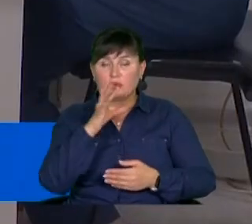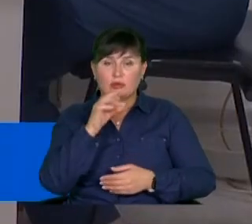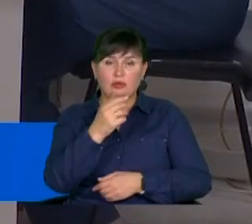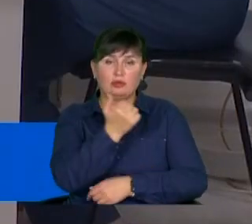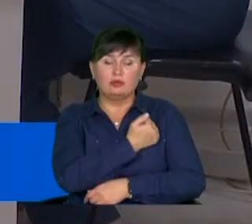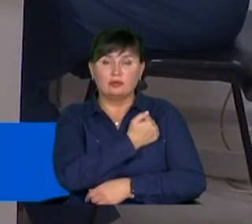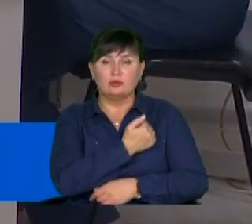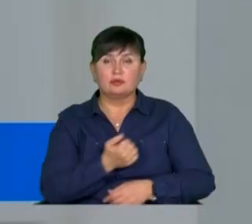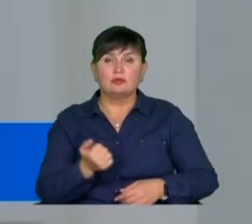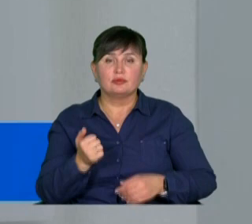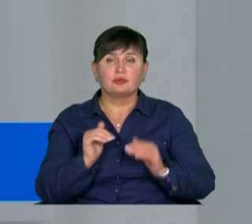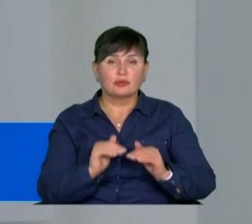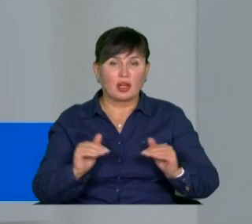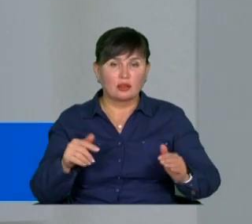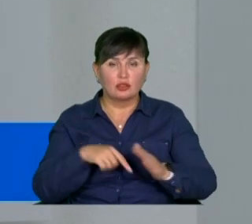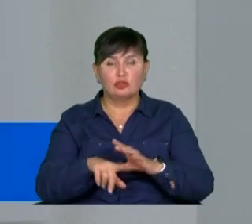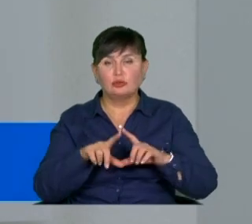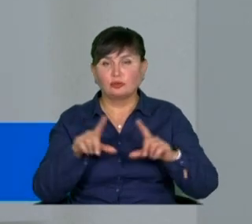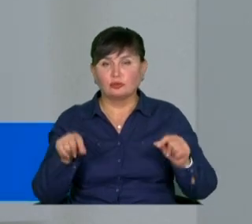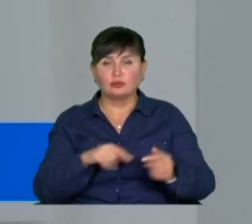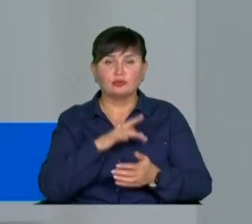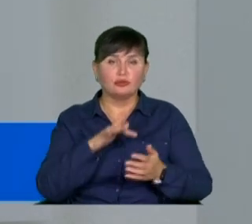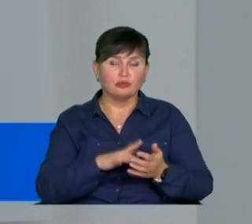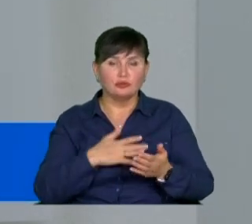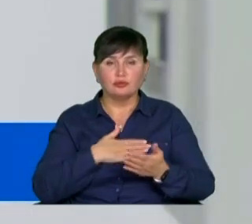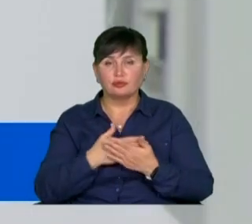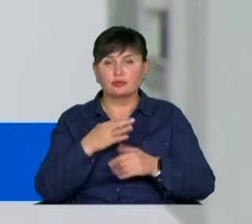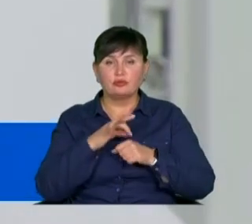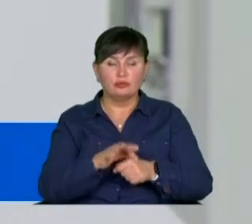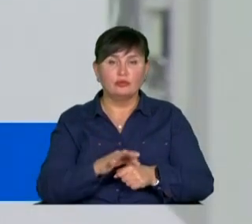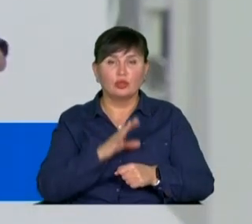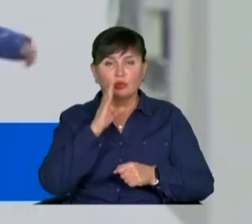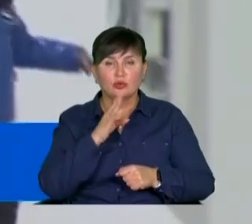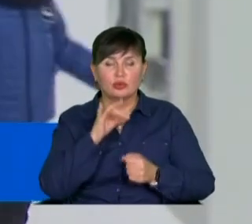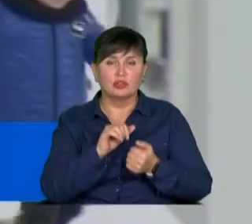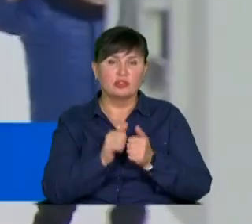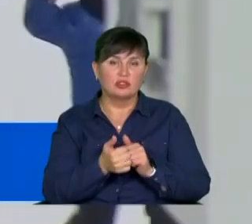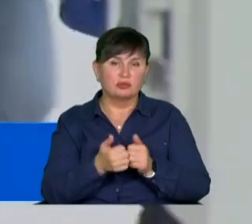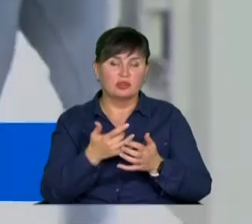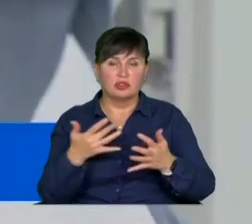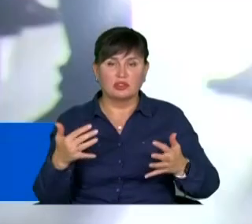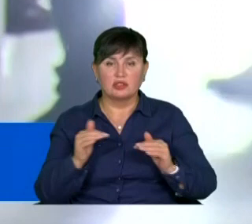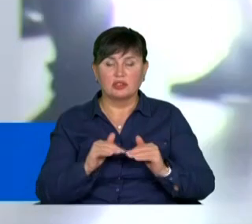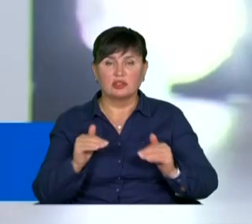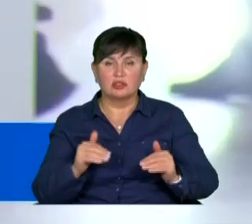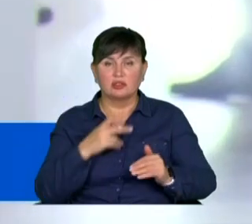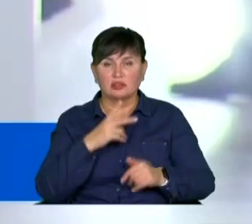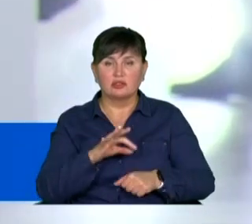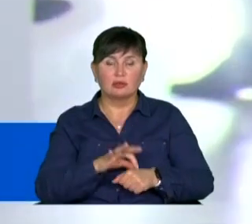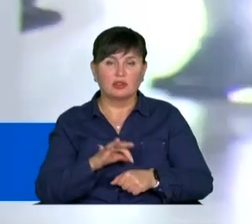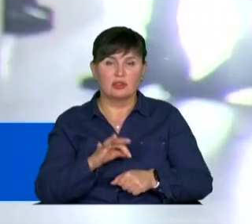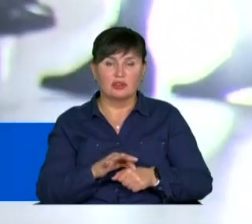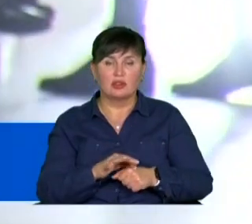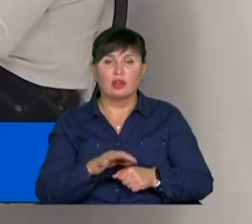вакцинации. Тем временем в детсадах и школах города активно проводят утренний и сменный фильтр детей с признаками заболевания. А